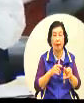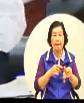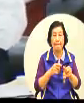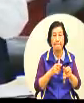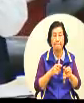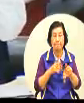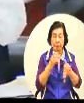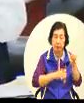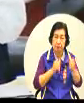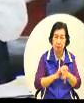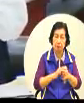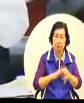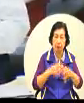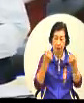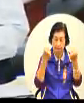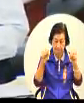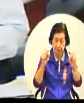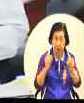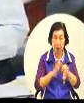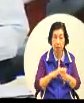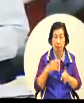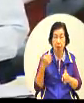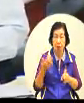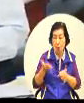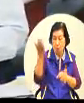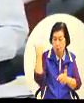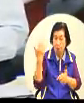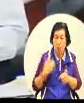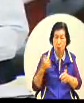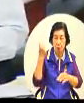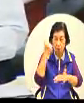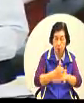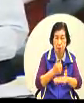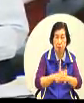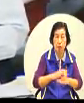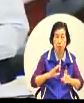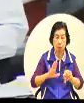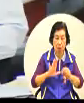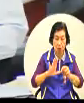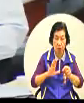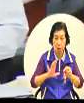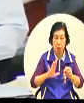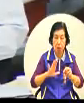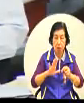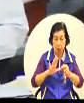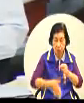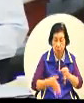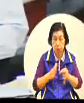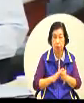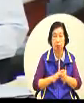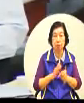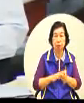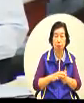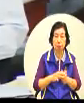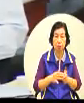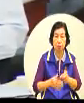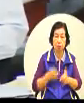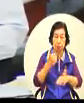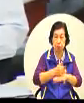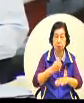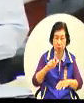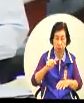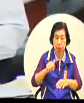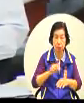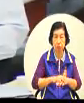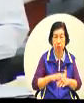我是担任过国中的老师，历史科的老师，我蛮清楚台湾历史的